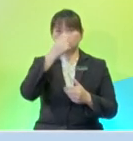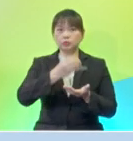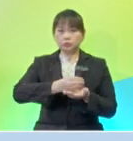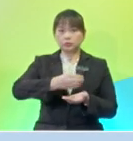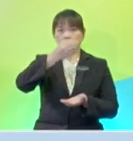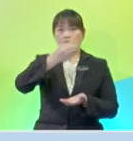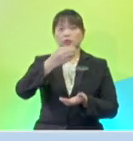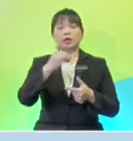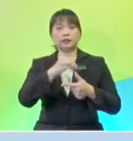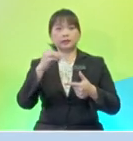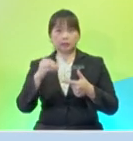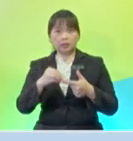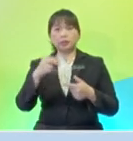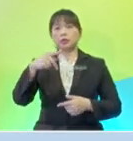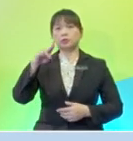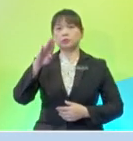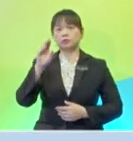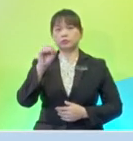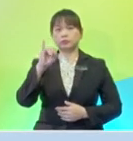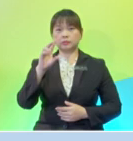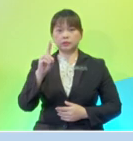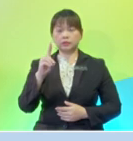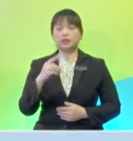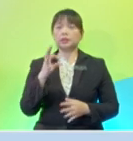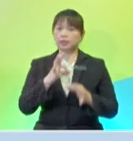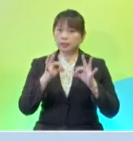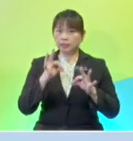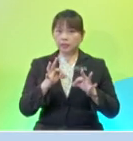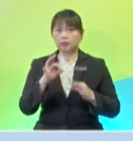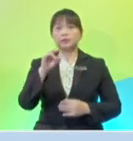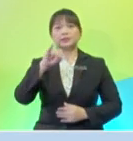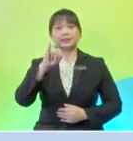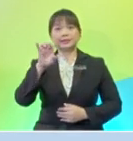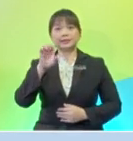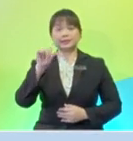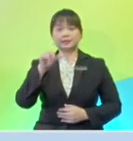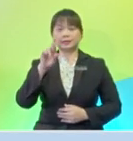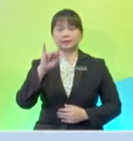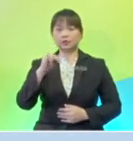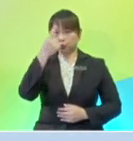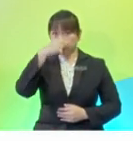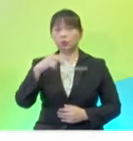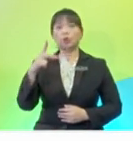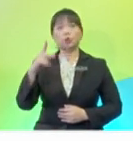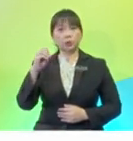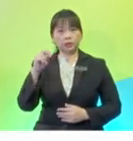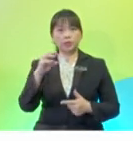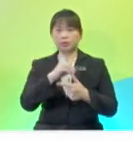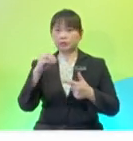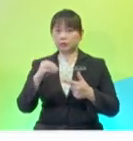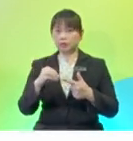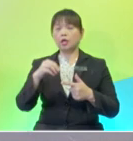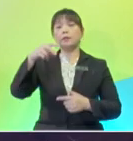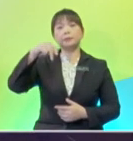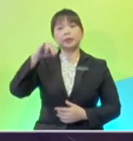Oke pengorakkan jejari biasanya Kun ataupun Pirami oke itu saja Kakak